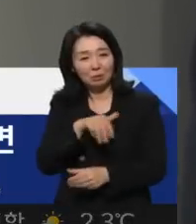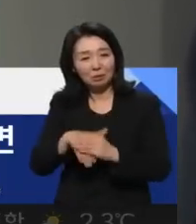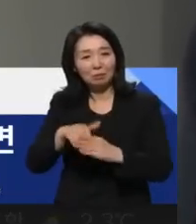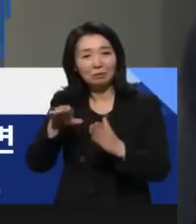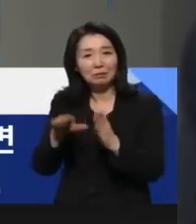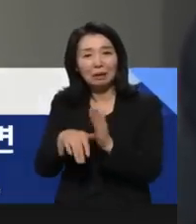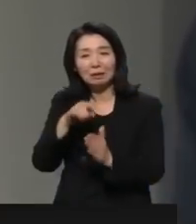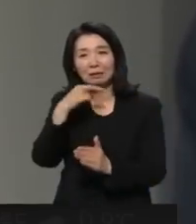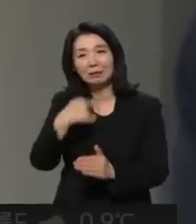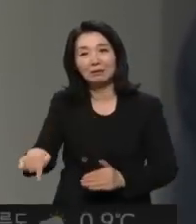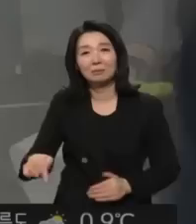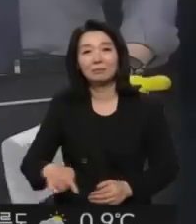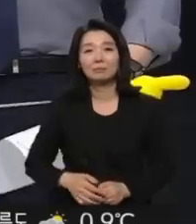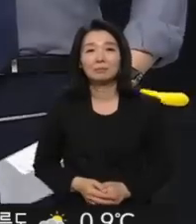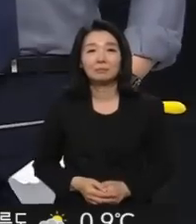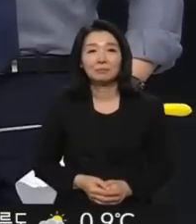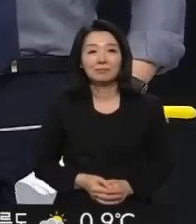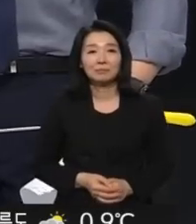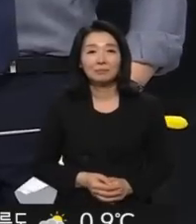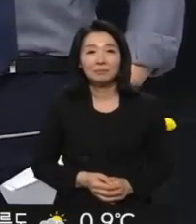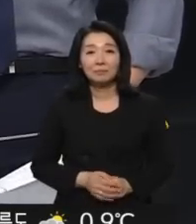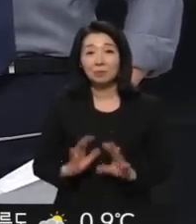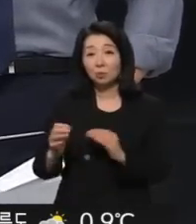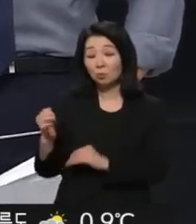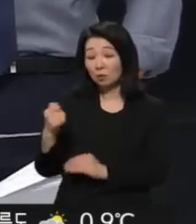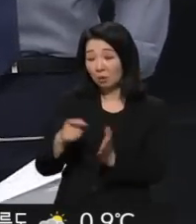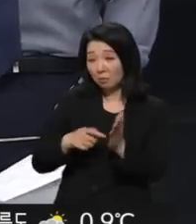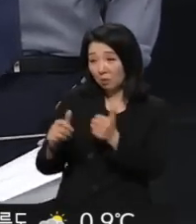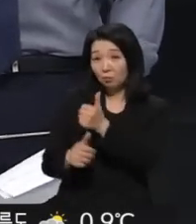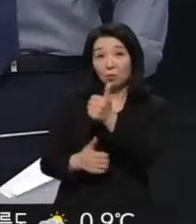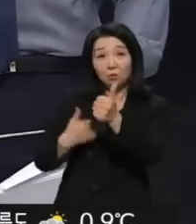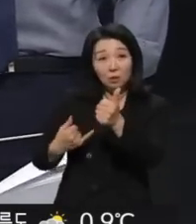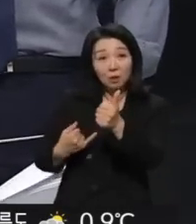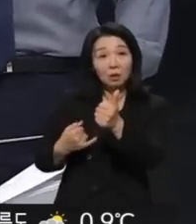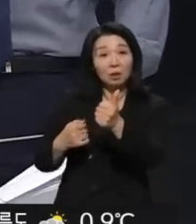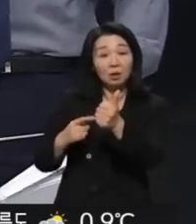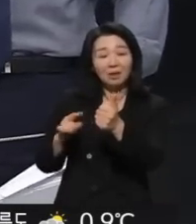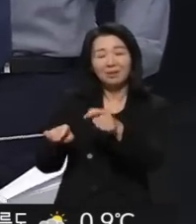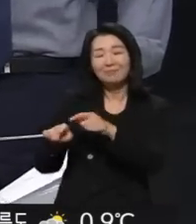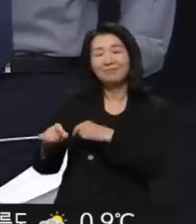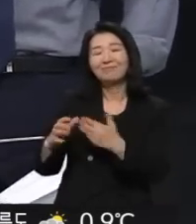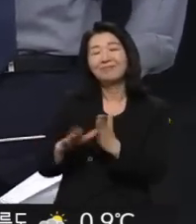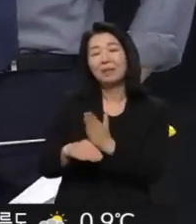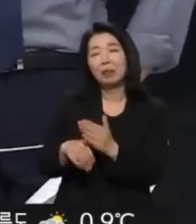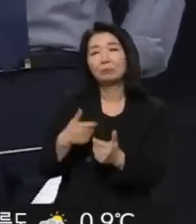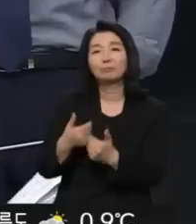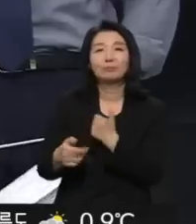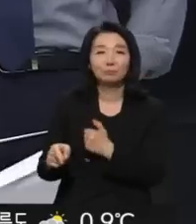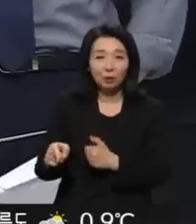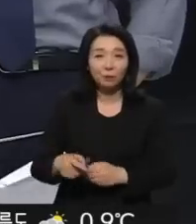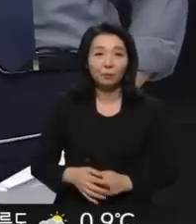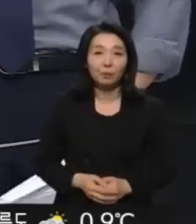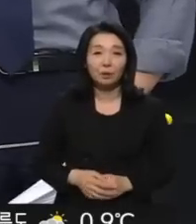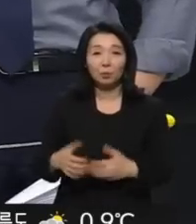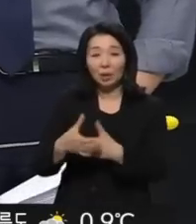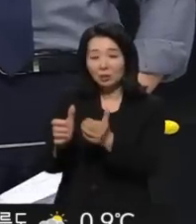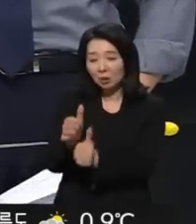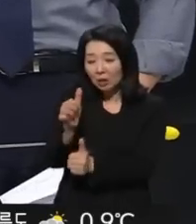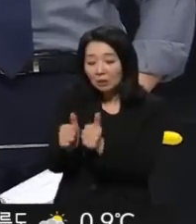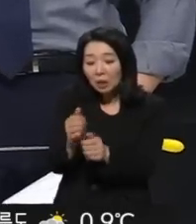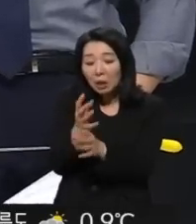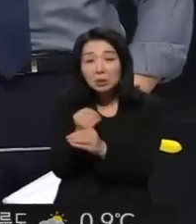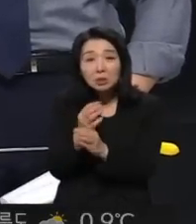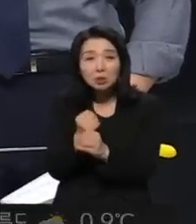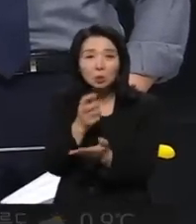못할 겁니다. 국민의힘 비대위도 앞서가는 논의에 불편한 기색이 역력합니다. 아직 전당대회